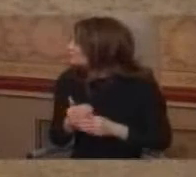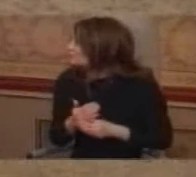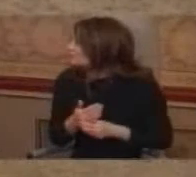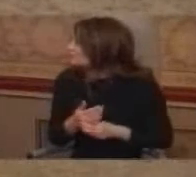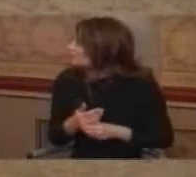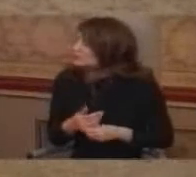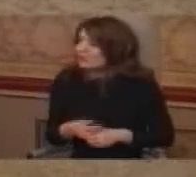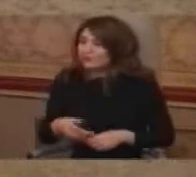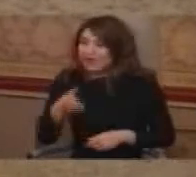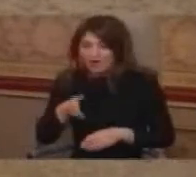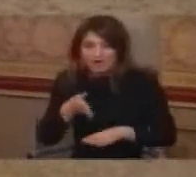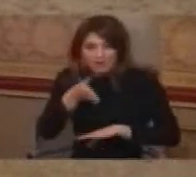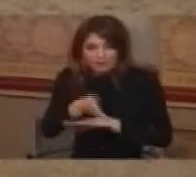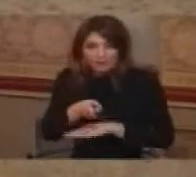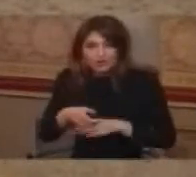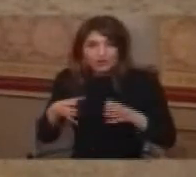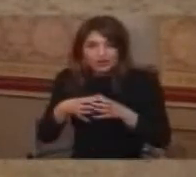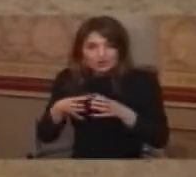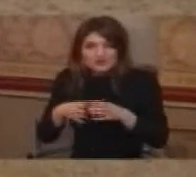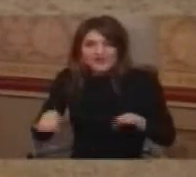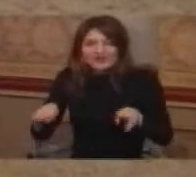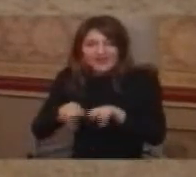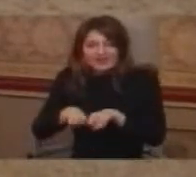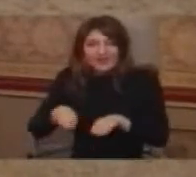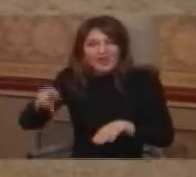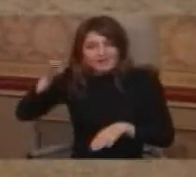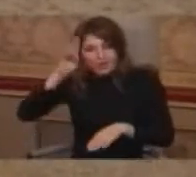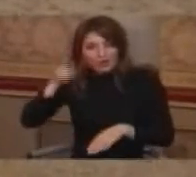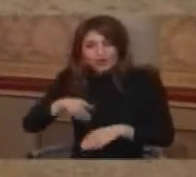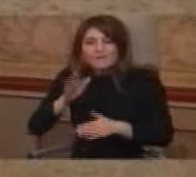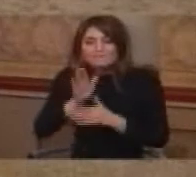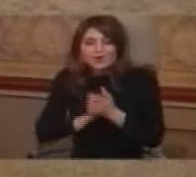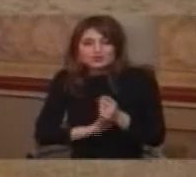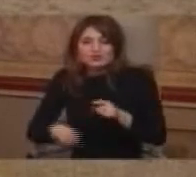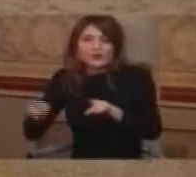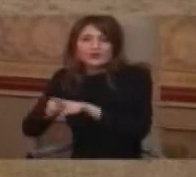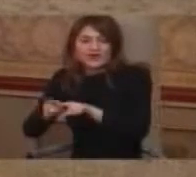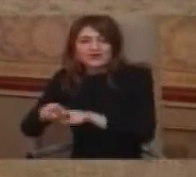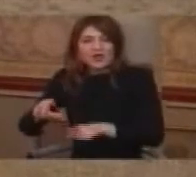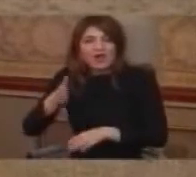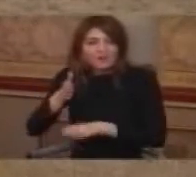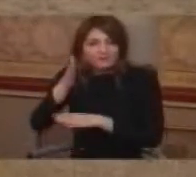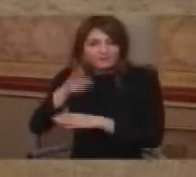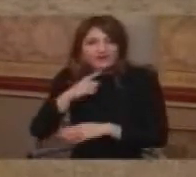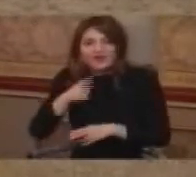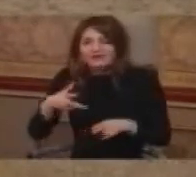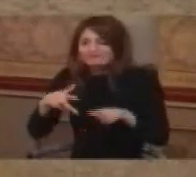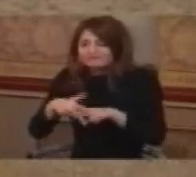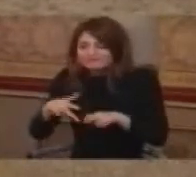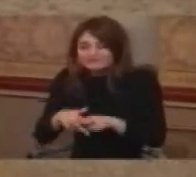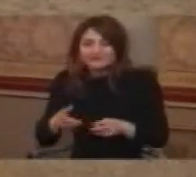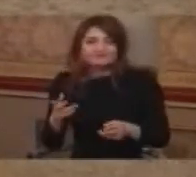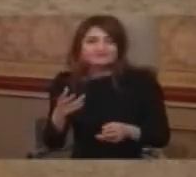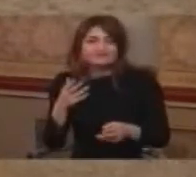Put u društvo jednakih mogućnosti počinje jednakom mogućnosti. Počinje otklanjanjem tih barijera. I zato